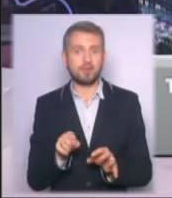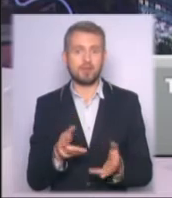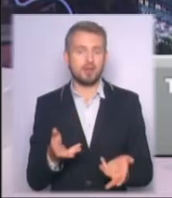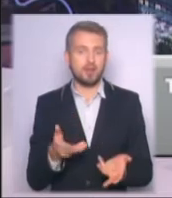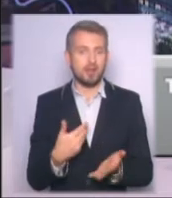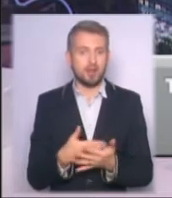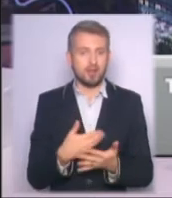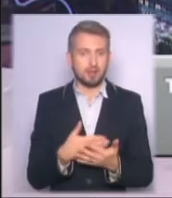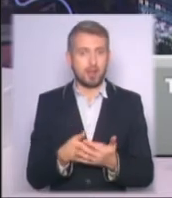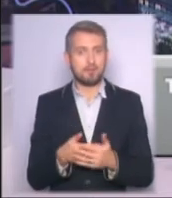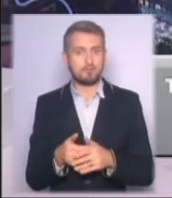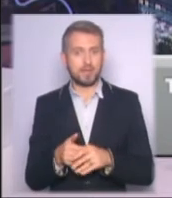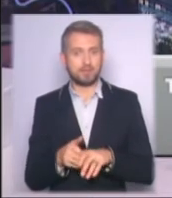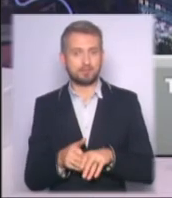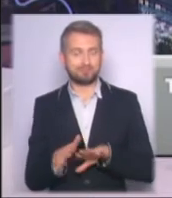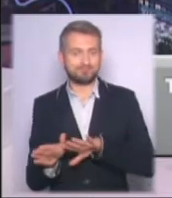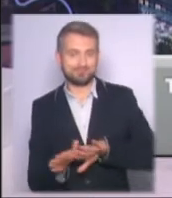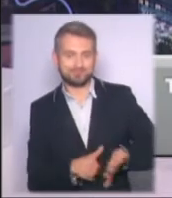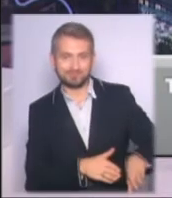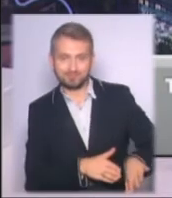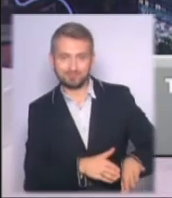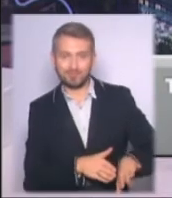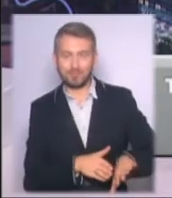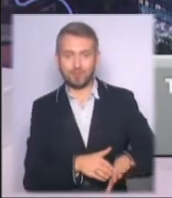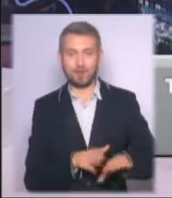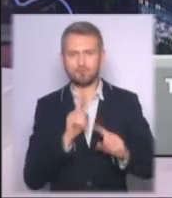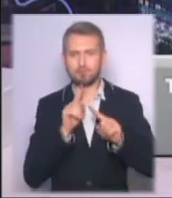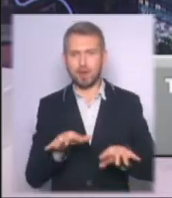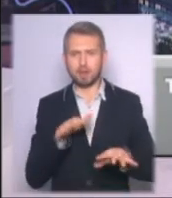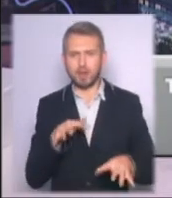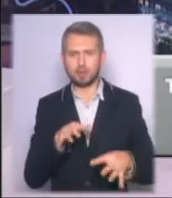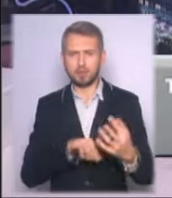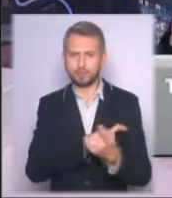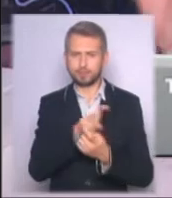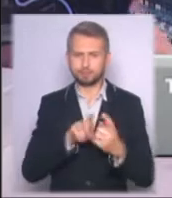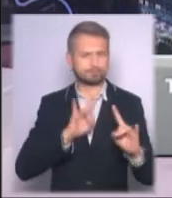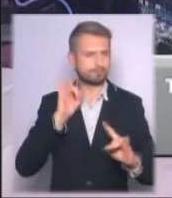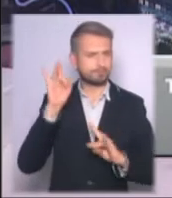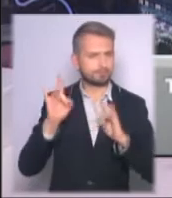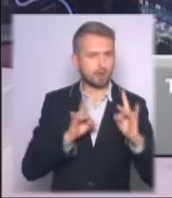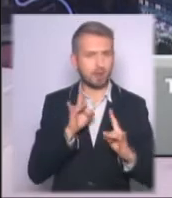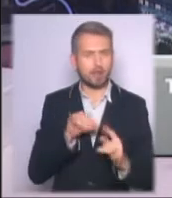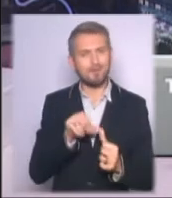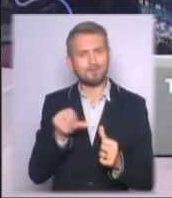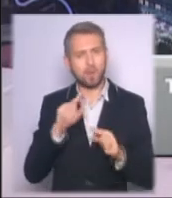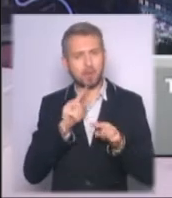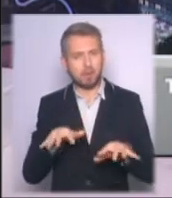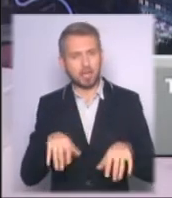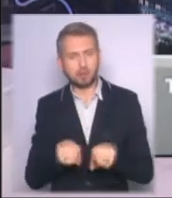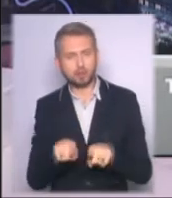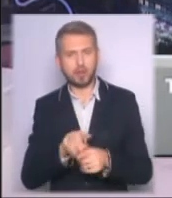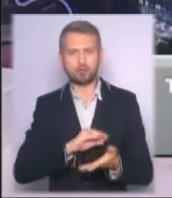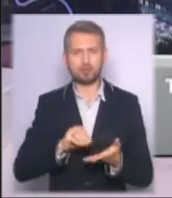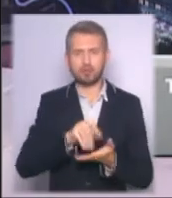так, знаєте, на другий план, бо у парламенті лише й говорять народні обранці, і поза парламентом так само і журналісти,